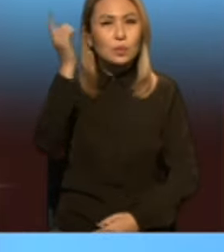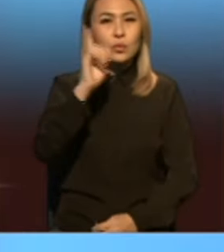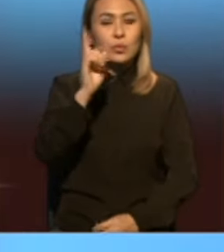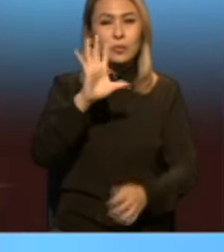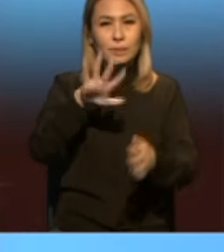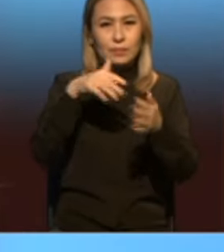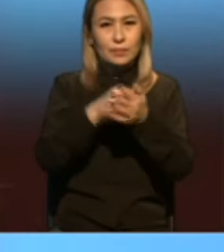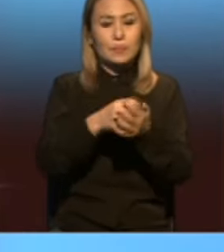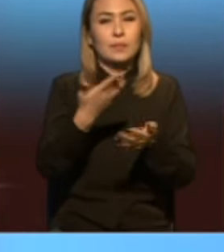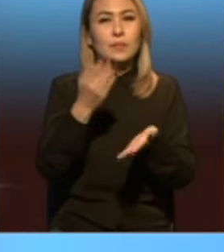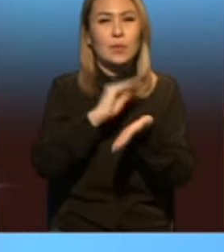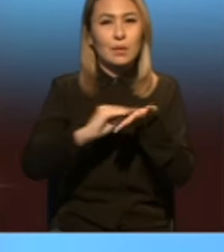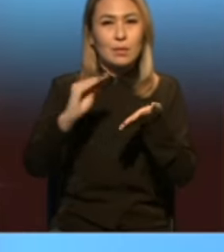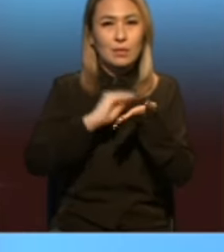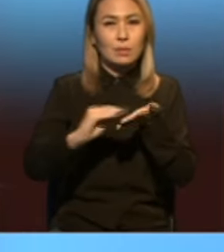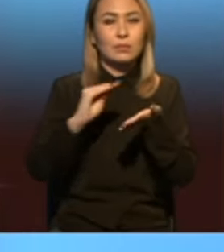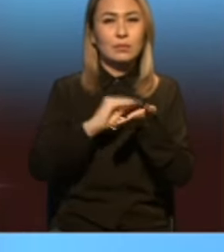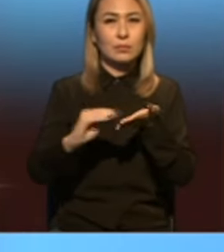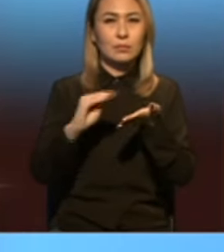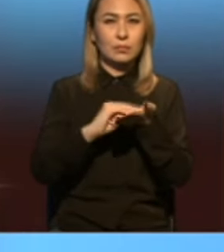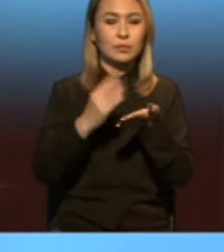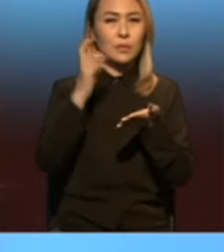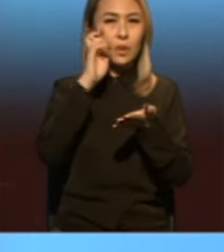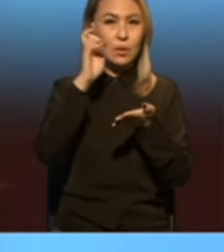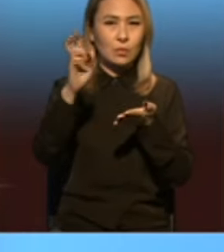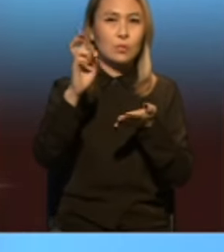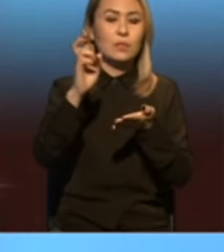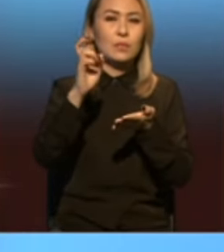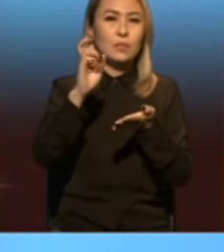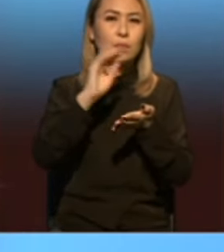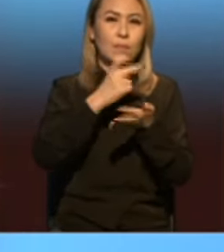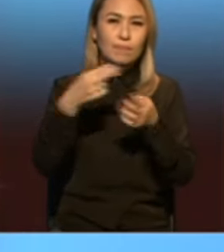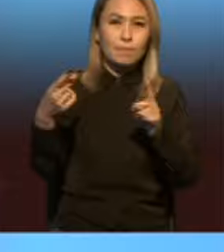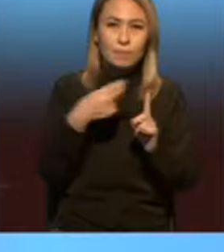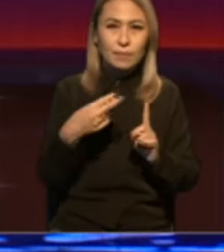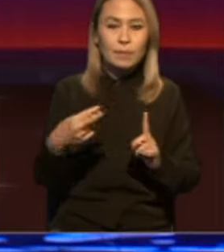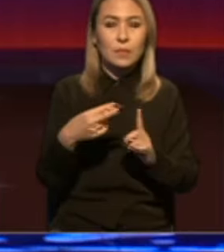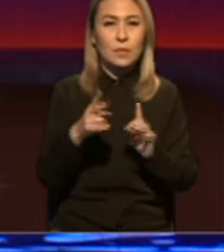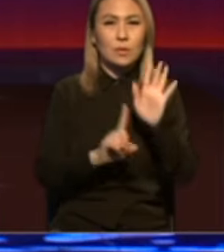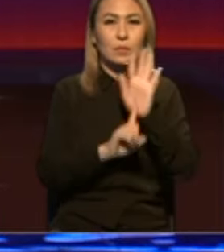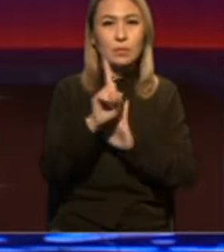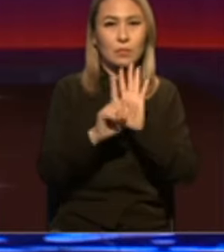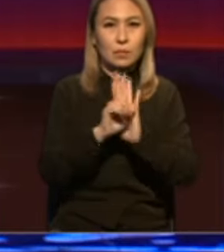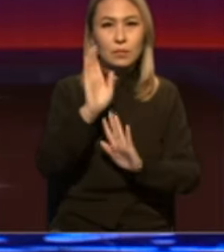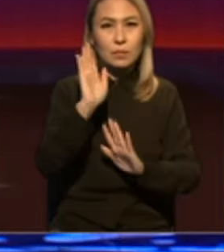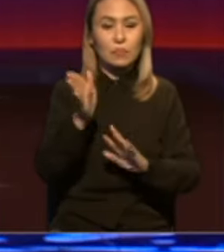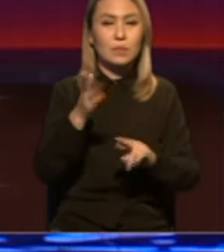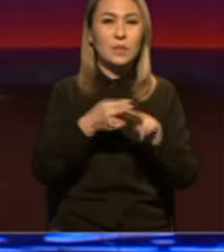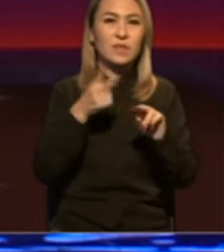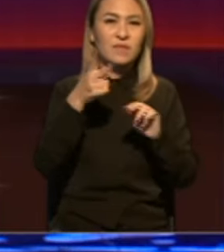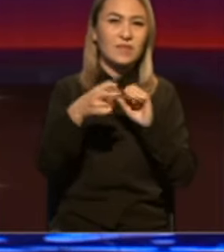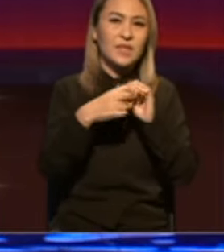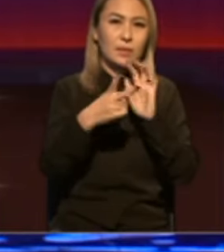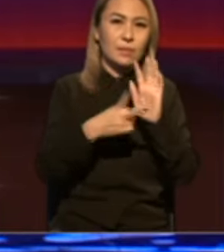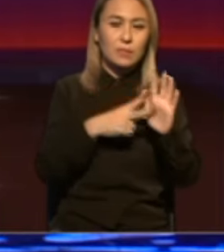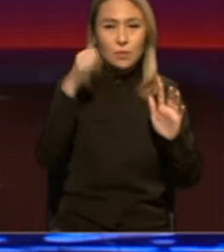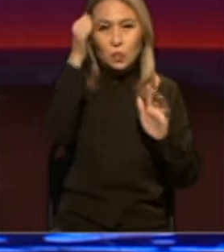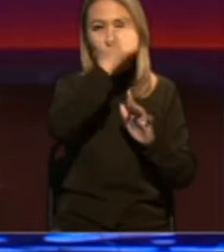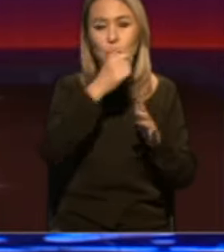де латын қарпіне өтпеген мемлекеттерді латын қарпіне өтуге итермелеу. Біз мысалы 2017 жылдан бері